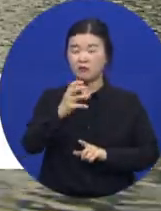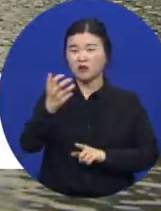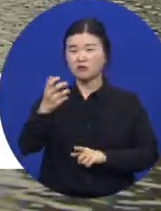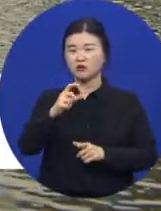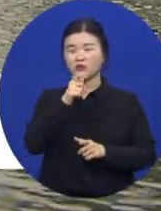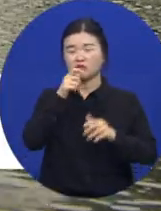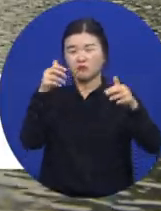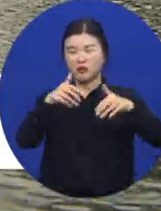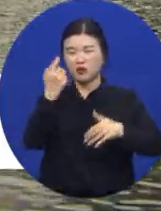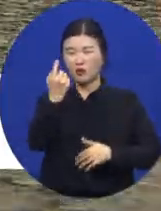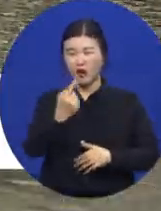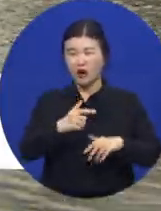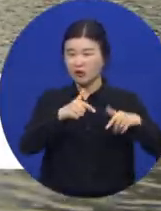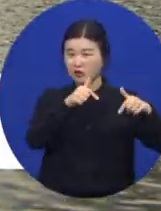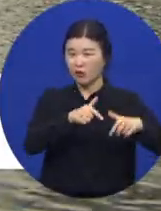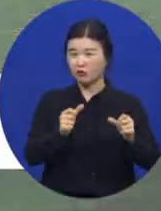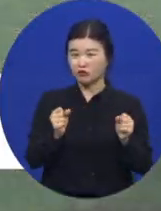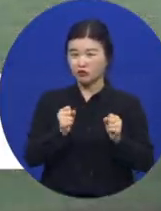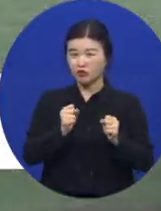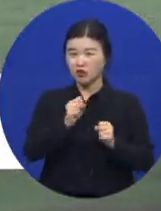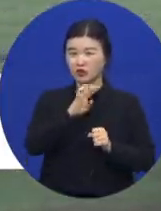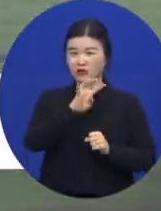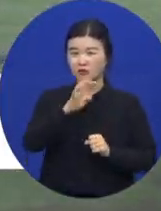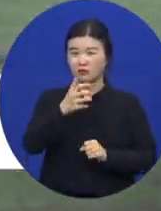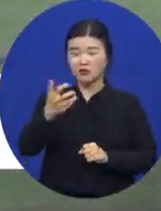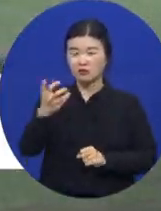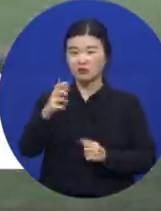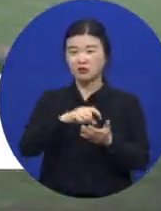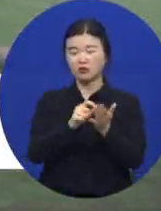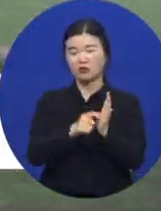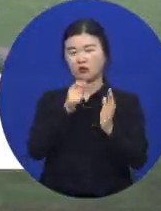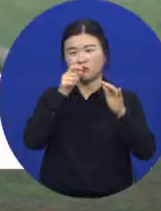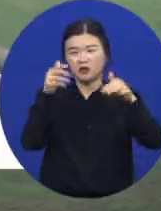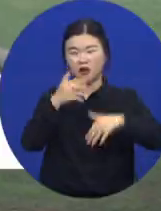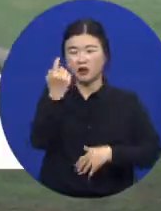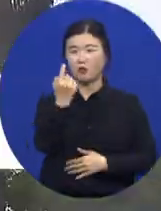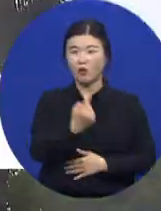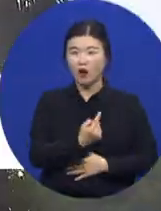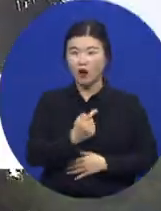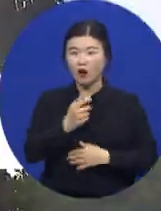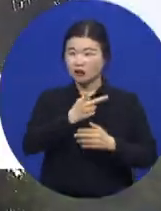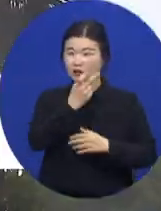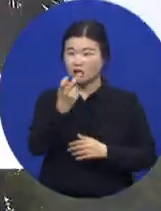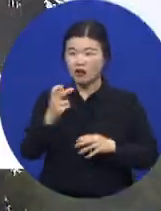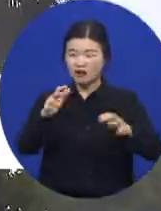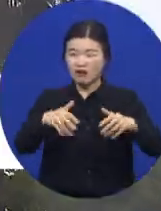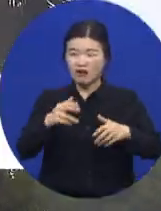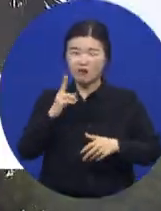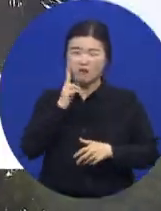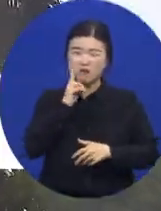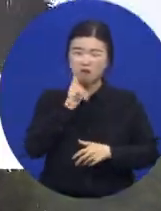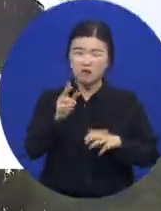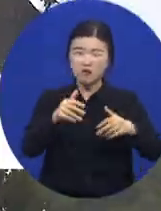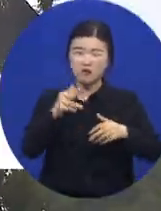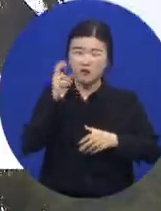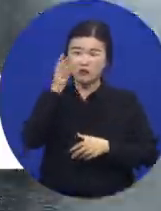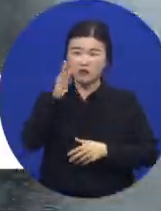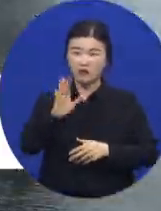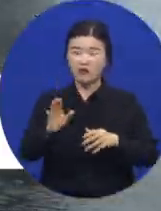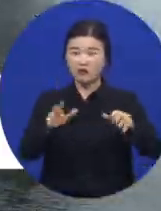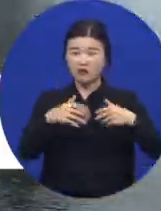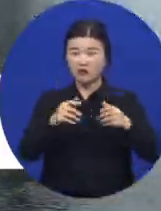80mm, 북부와 서부에는 10에서 40mm가량의 비가 오겠습니다. 산지에는 강한 바람이 예상되면서